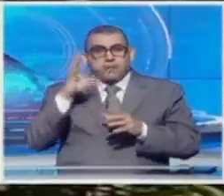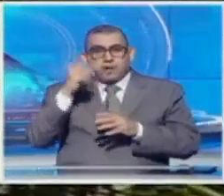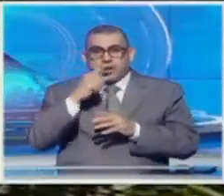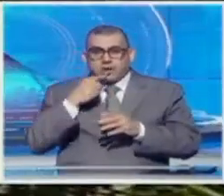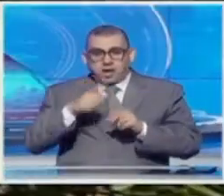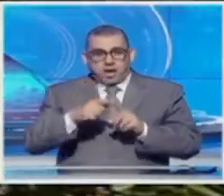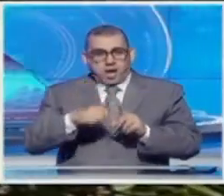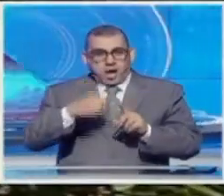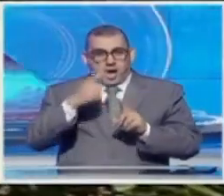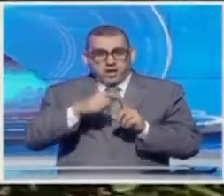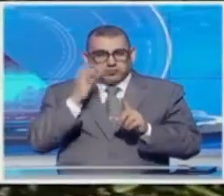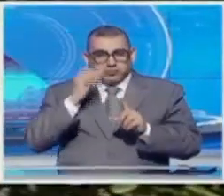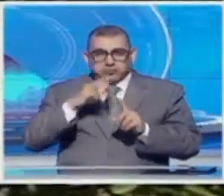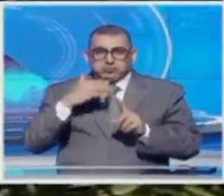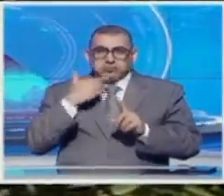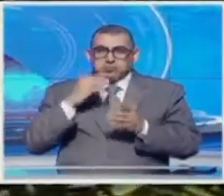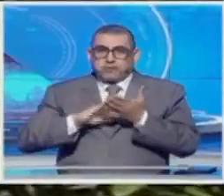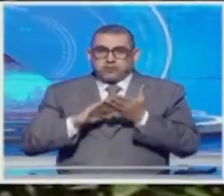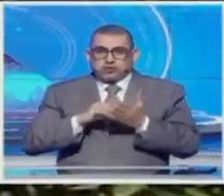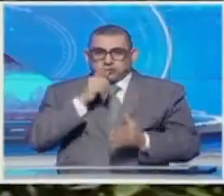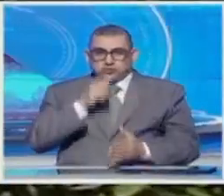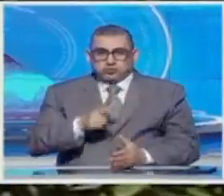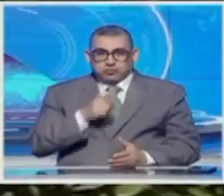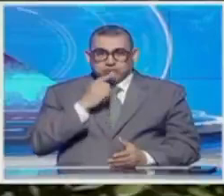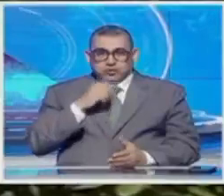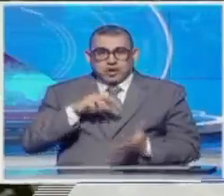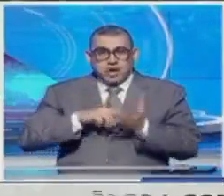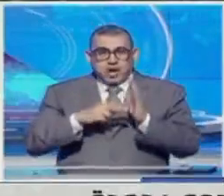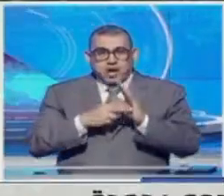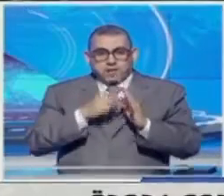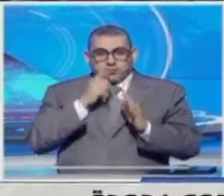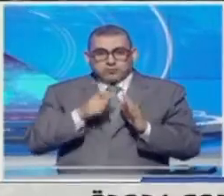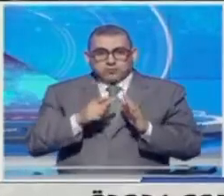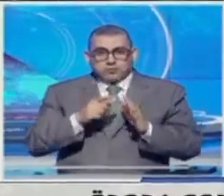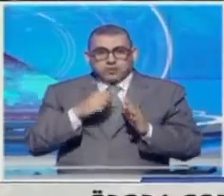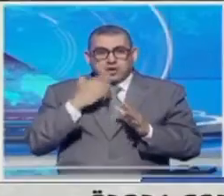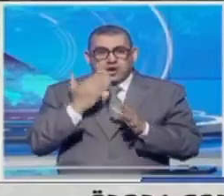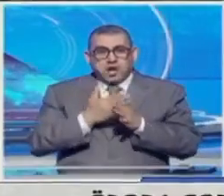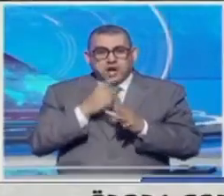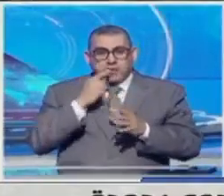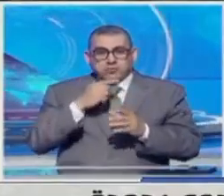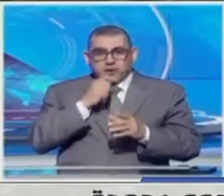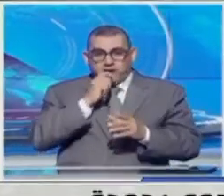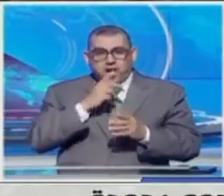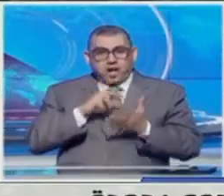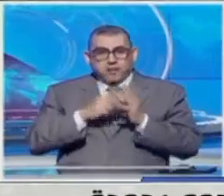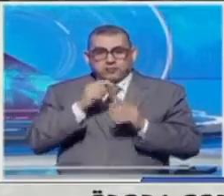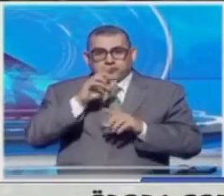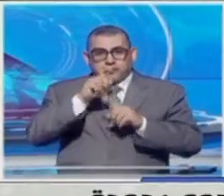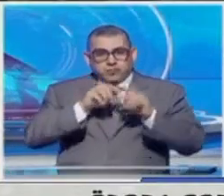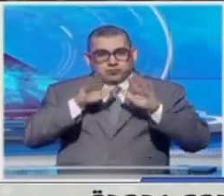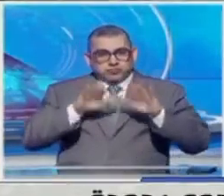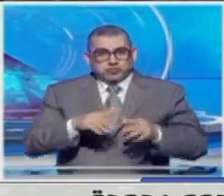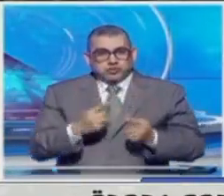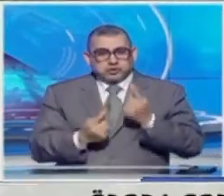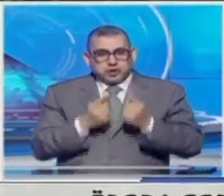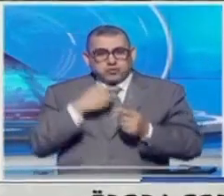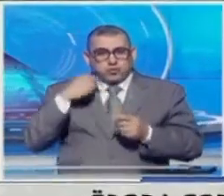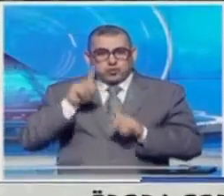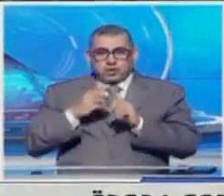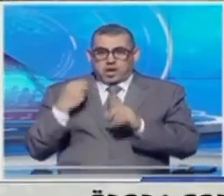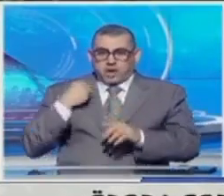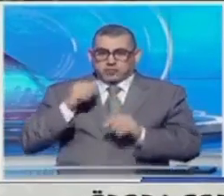تمام، وبنوفرها هنا بجودة عالية وبأسعار مدعمة، ده بفضل توجيهات